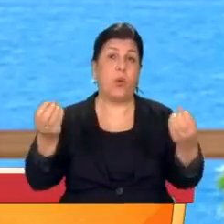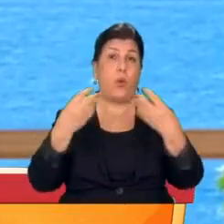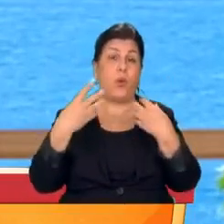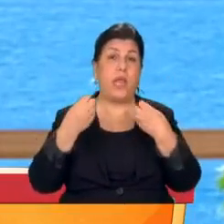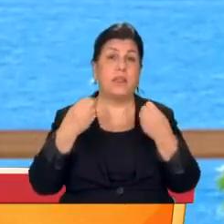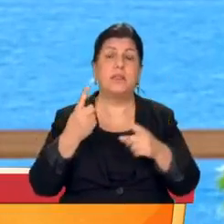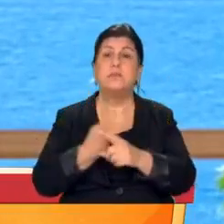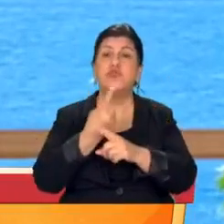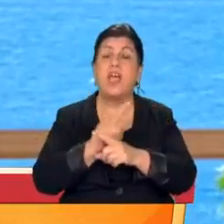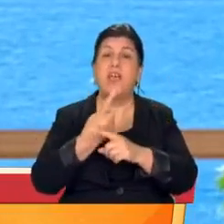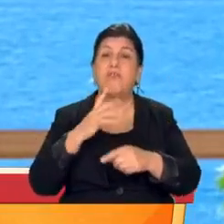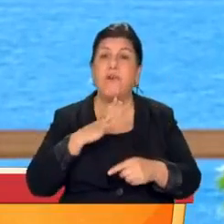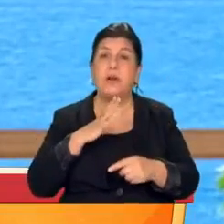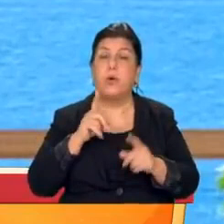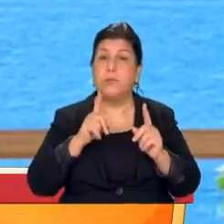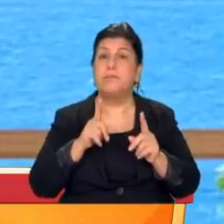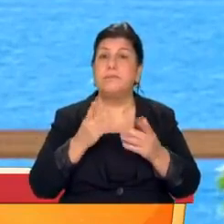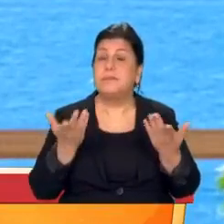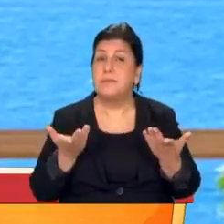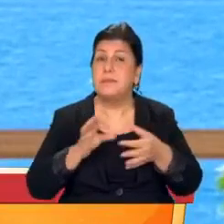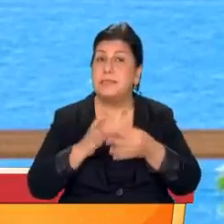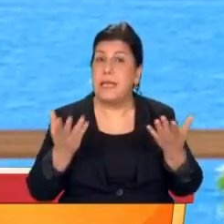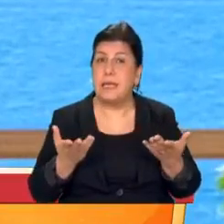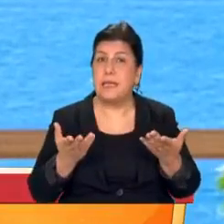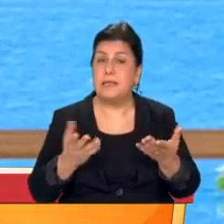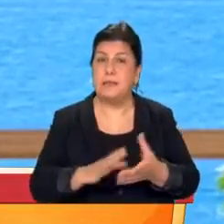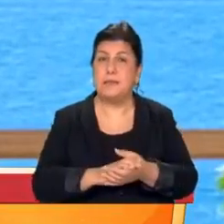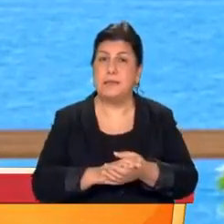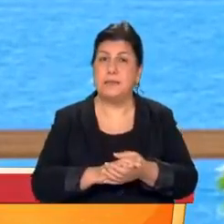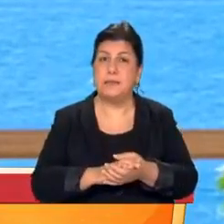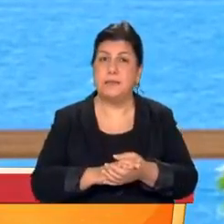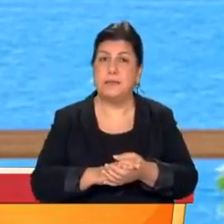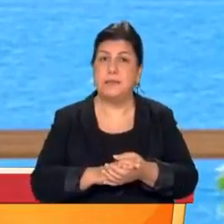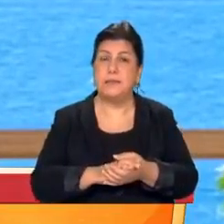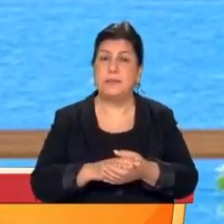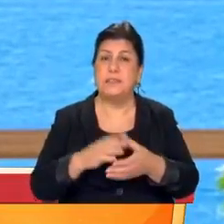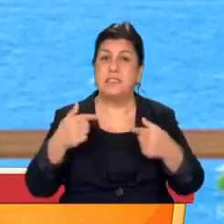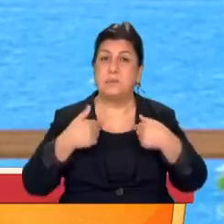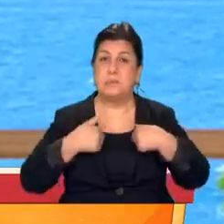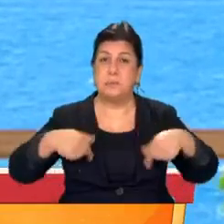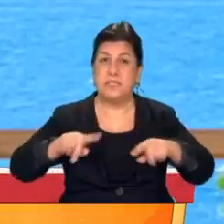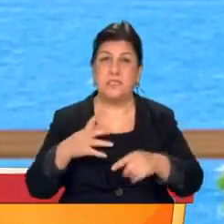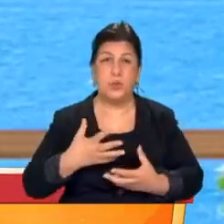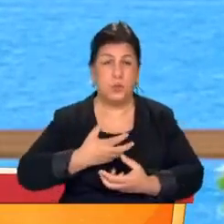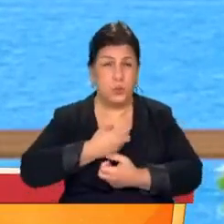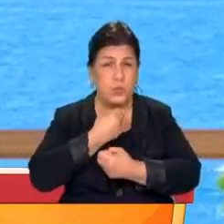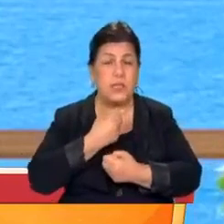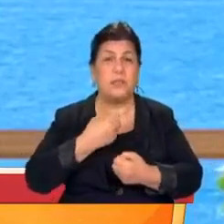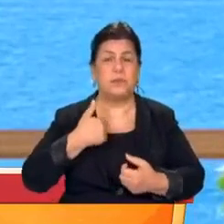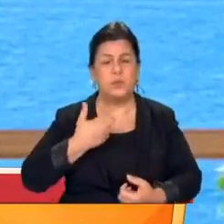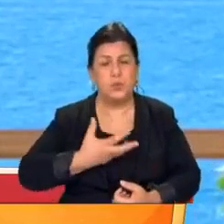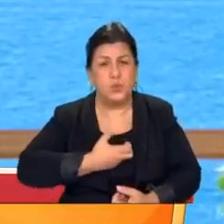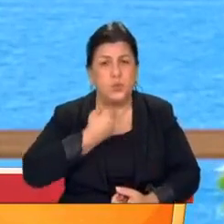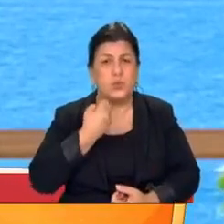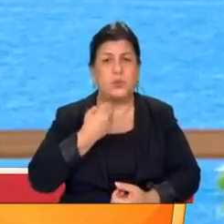var O da şudur bu Eğer böyle bir Bizi üzen bir sıkıntılı bir